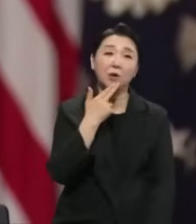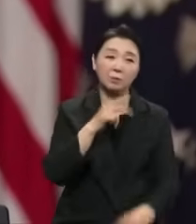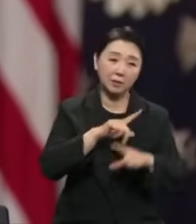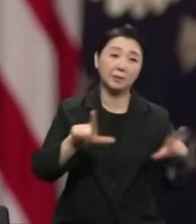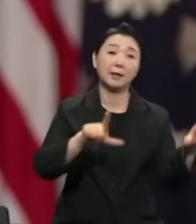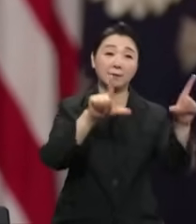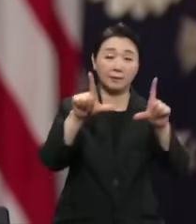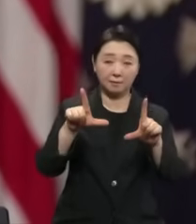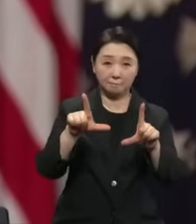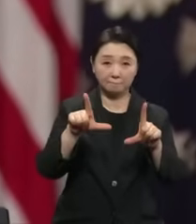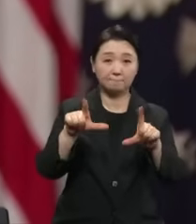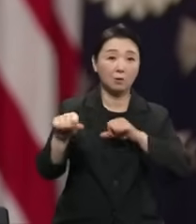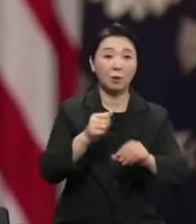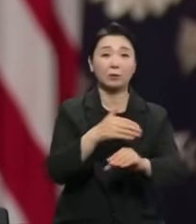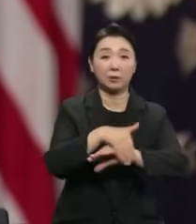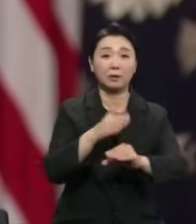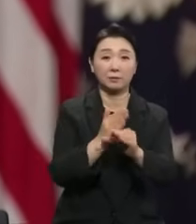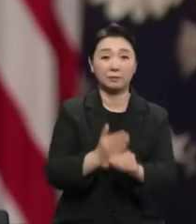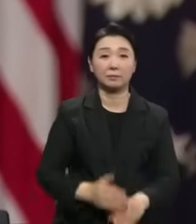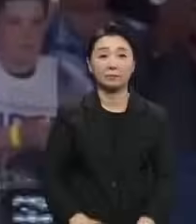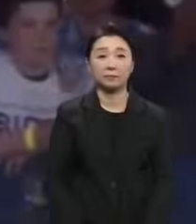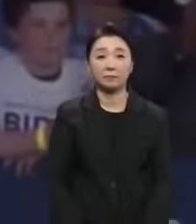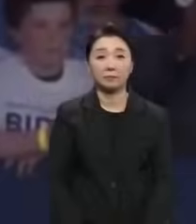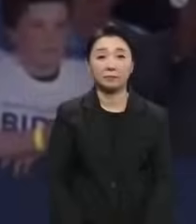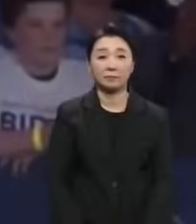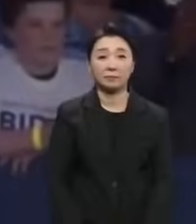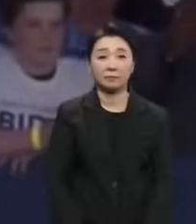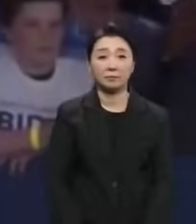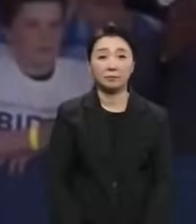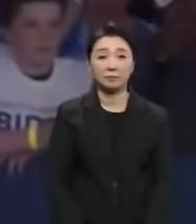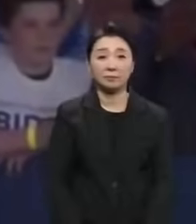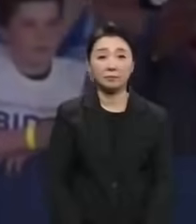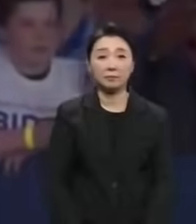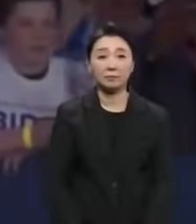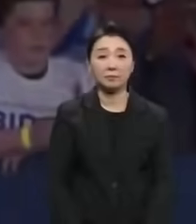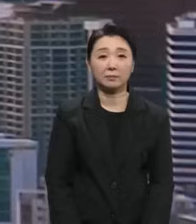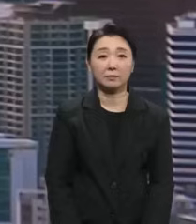예정입니다. 로스앤젤레스에서 JTBC 홍지은입니다.